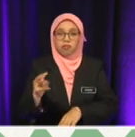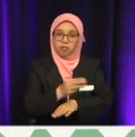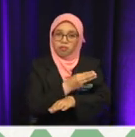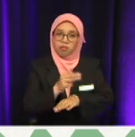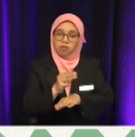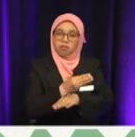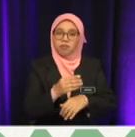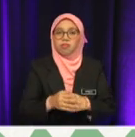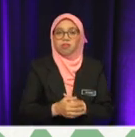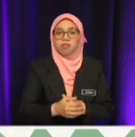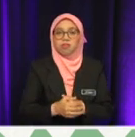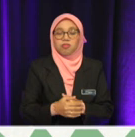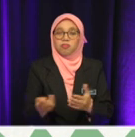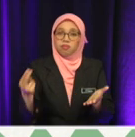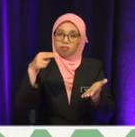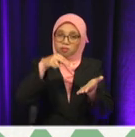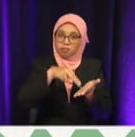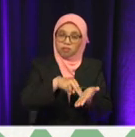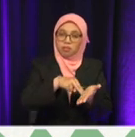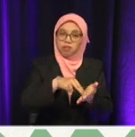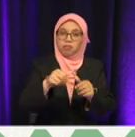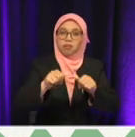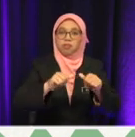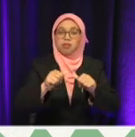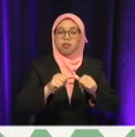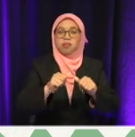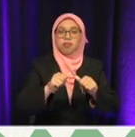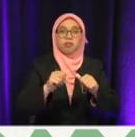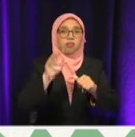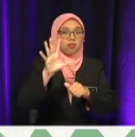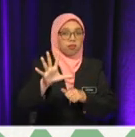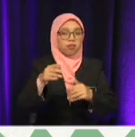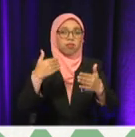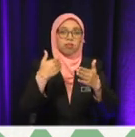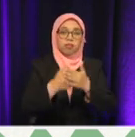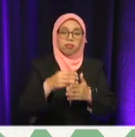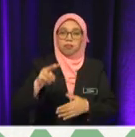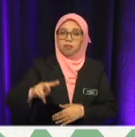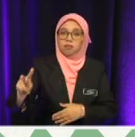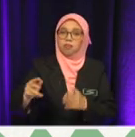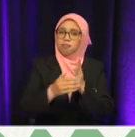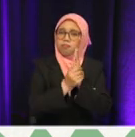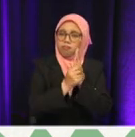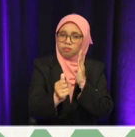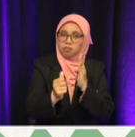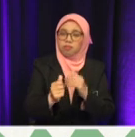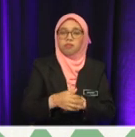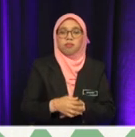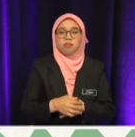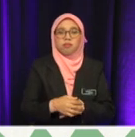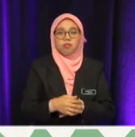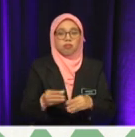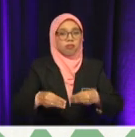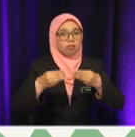Yang keenam, mengulang aktiviti nombor lima sehingga kanak-kanak mahir menggunakan alat perkusi. Dan yang terakhir, ketujuh, memberikan